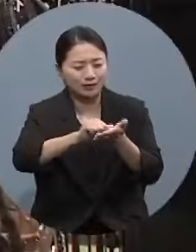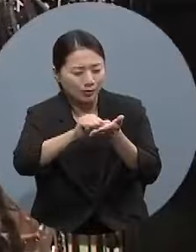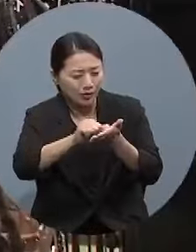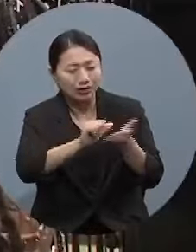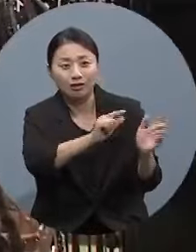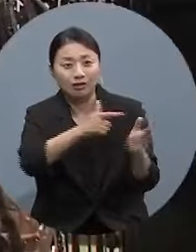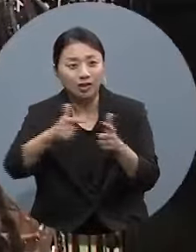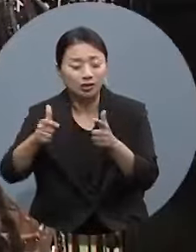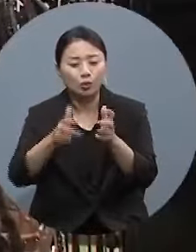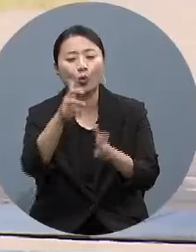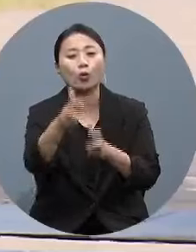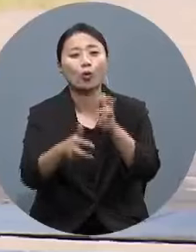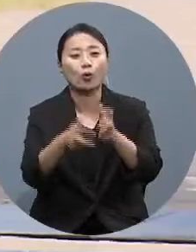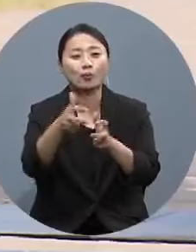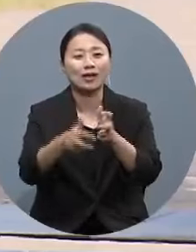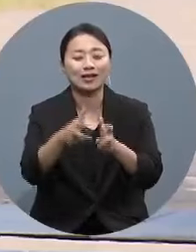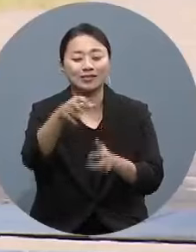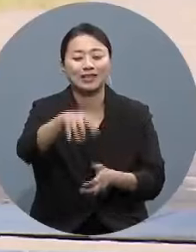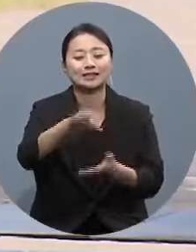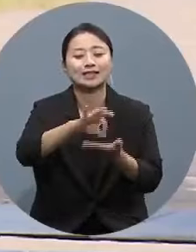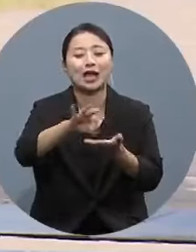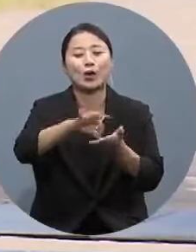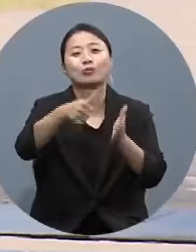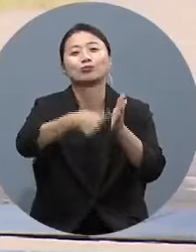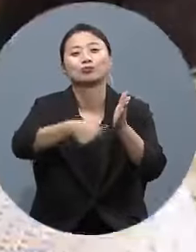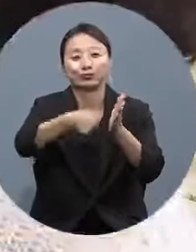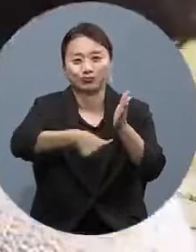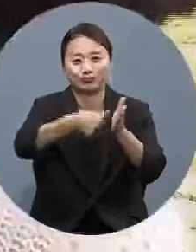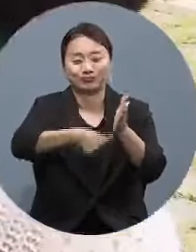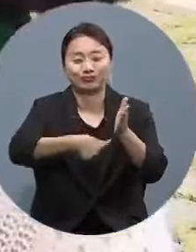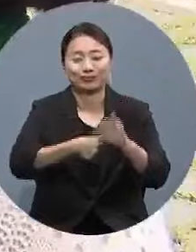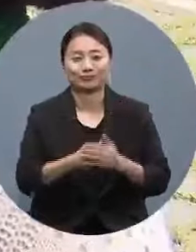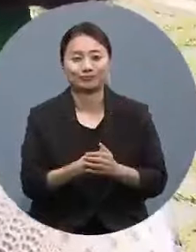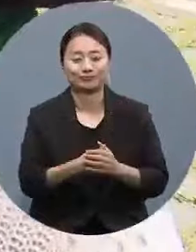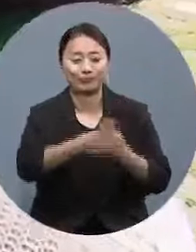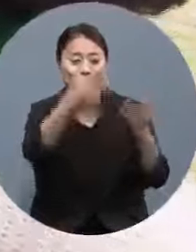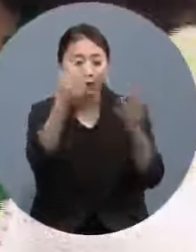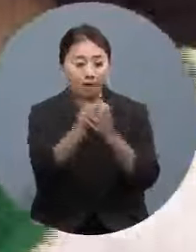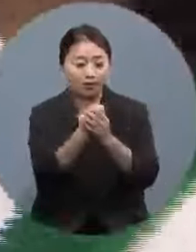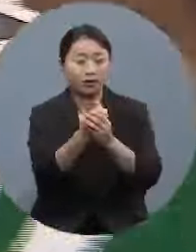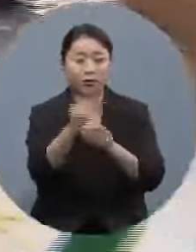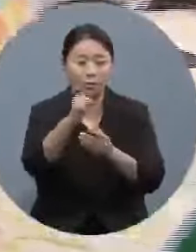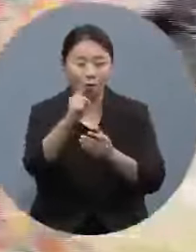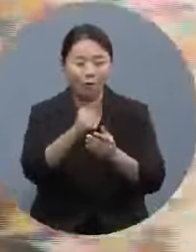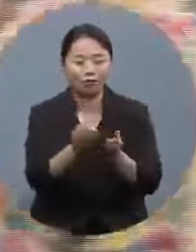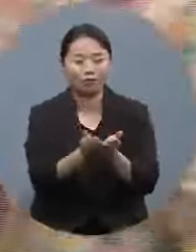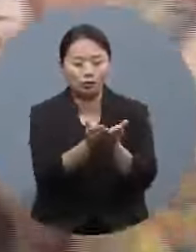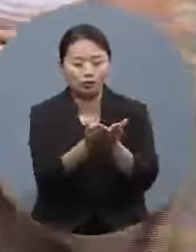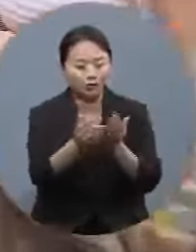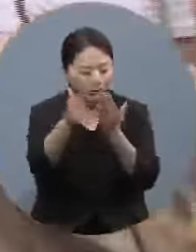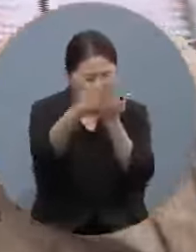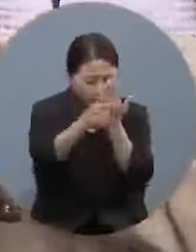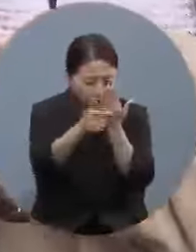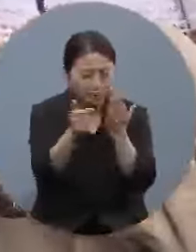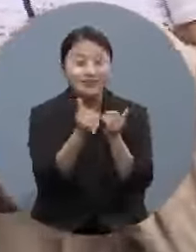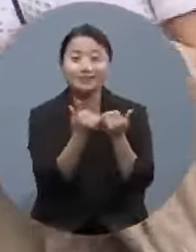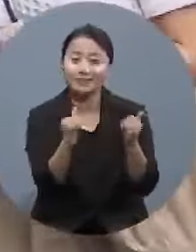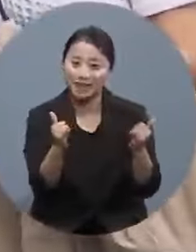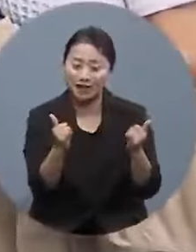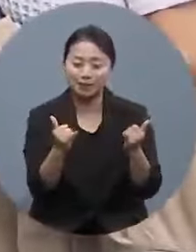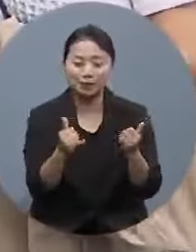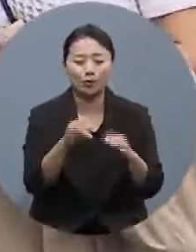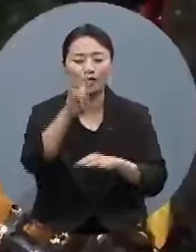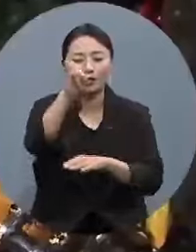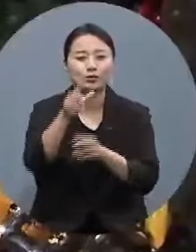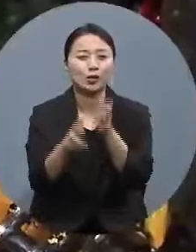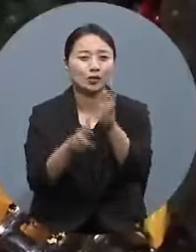휠까지 공업 현장에서 쓰이는 부품들이 재료입니다. 완성된 작품에는 조선소에서 용접을 하고 자동차